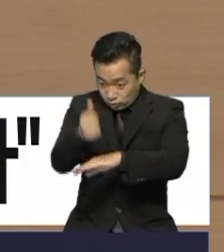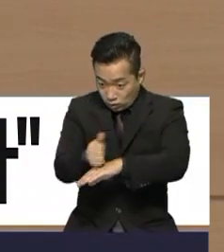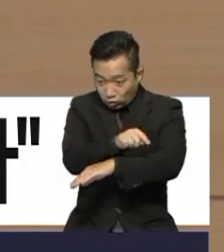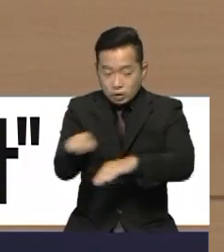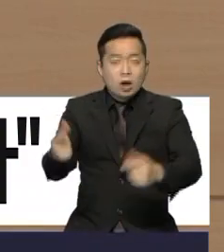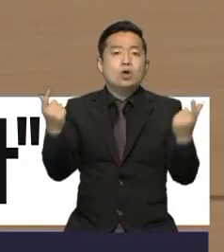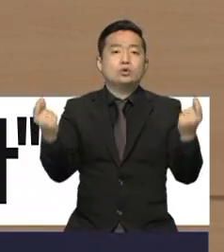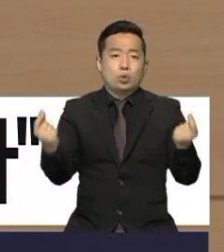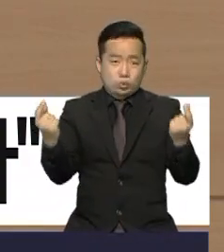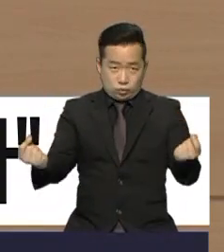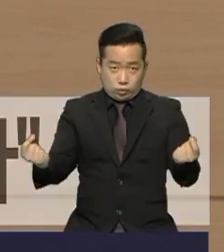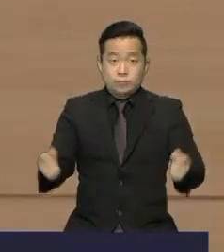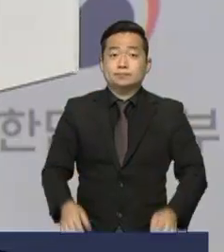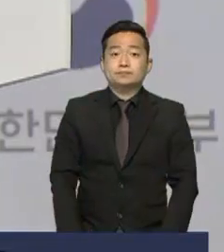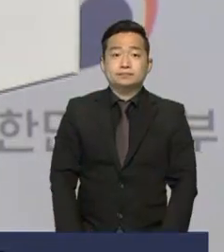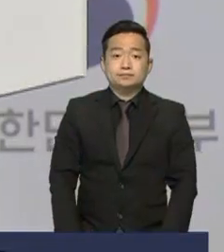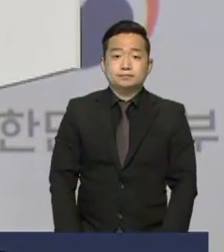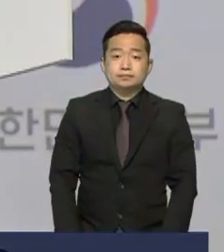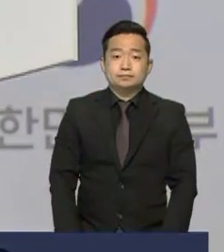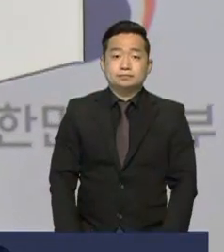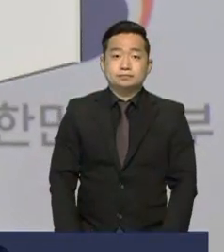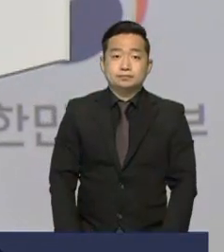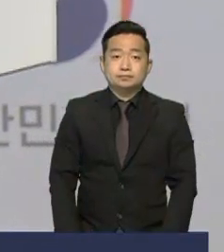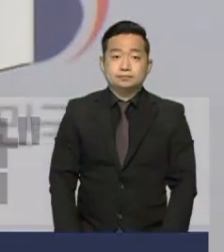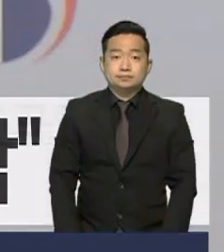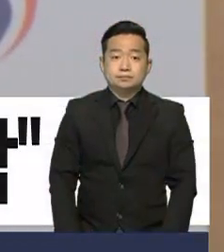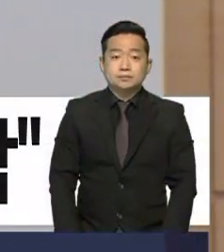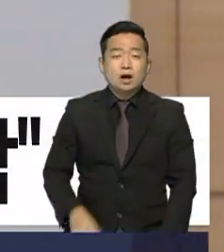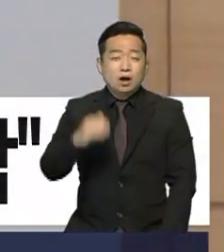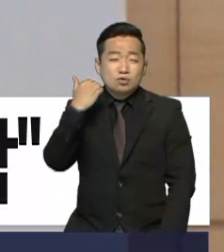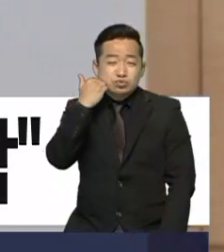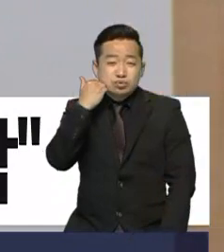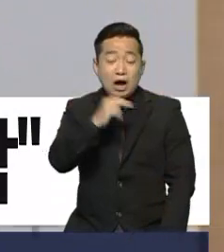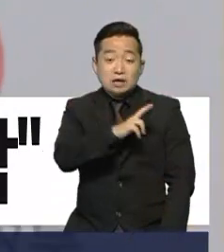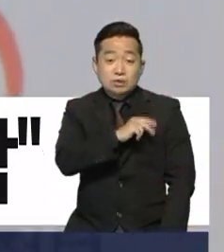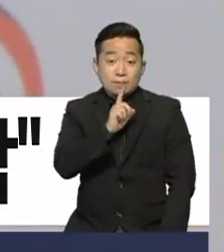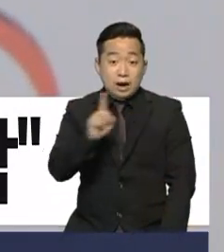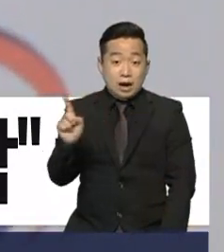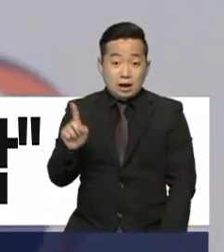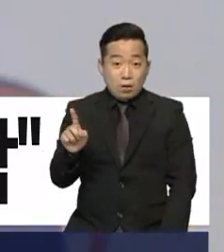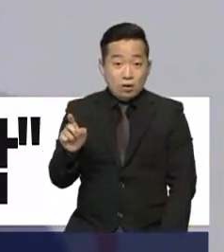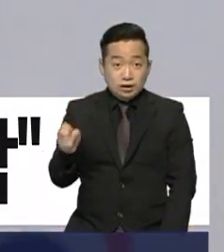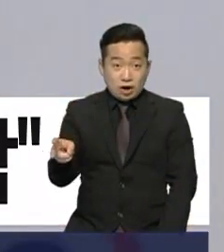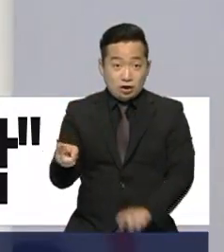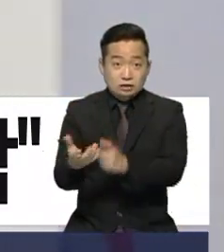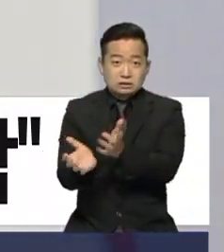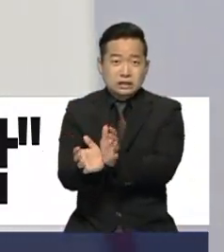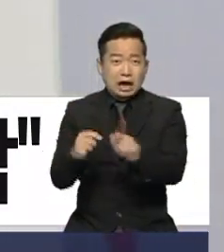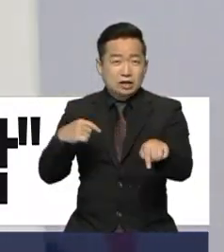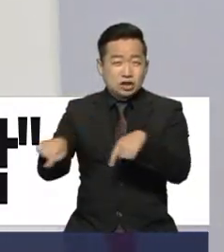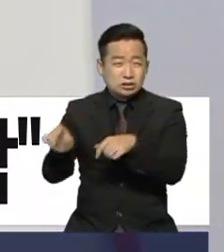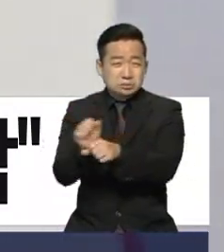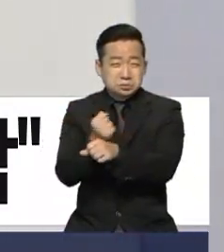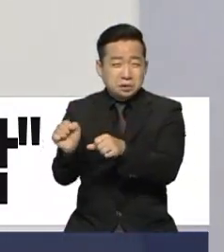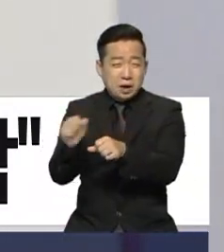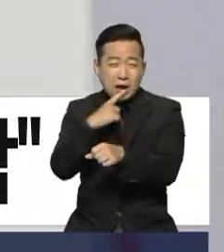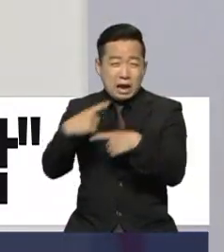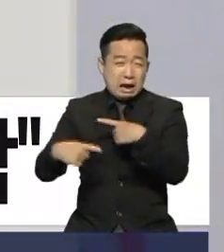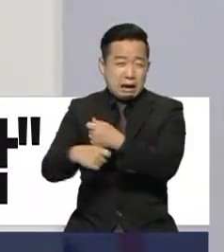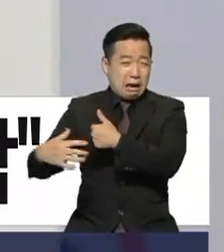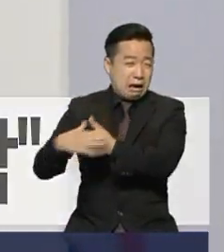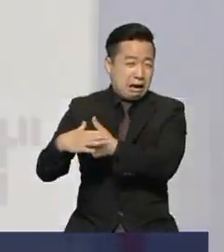다르지 않다고 주장했습니다. 그러면서 일부 의원실이 주도한 여당의 정치 공작이라고 날을